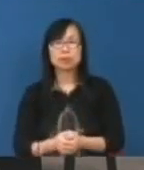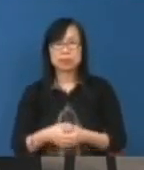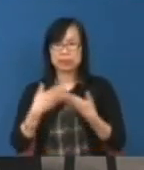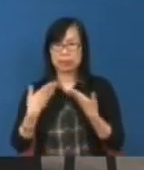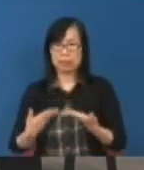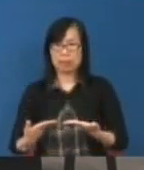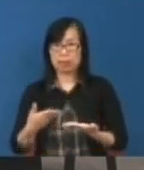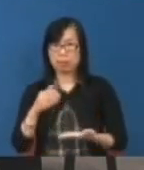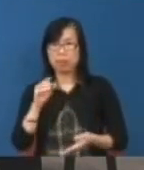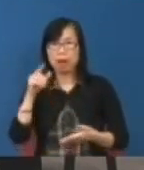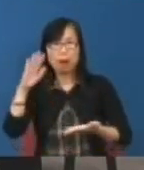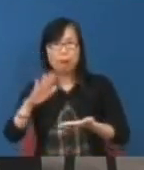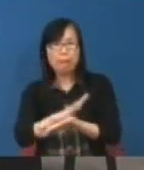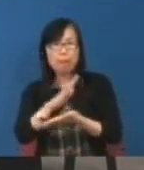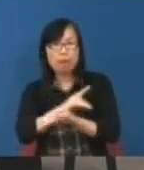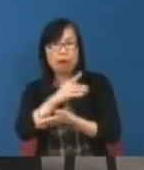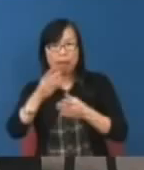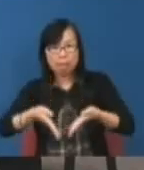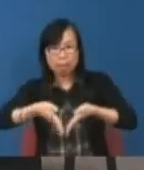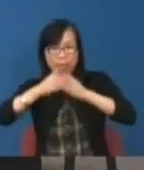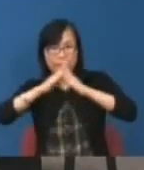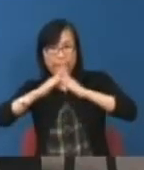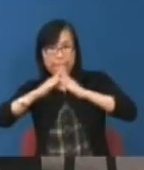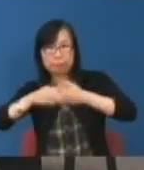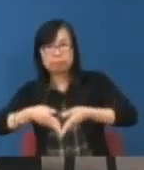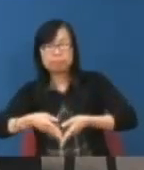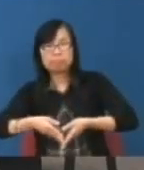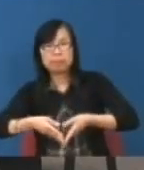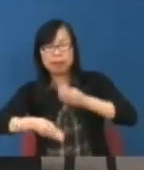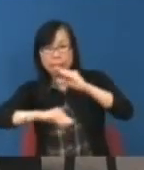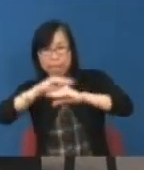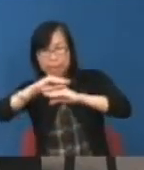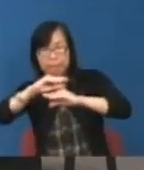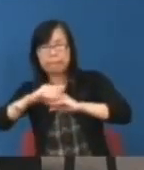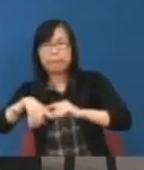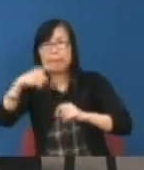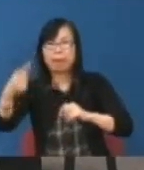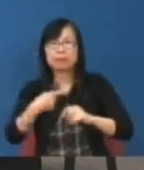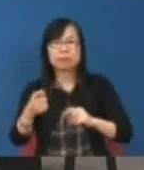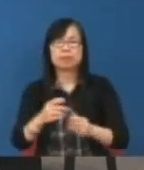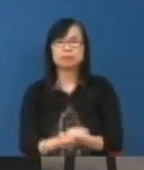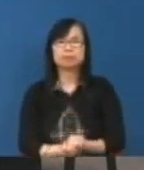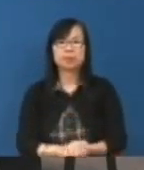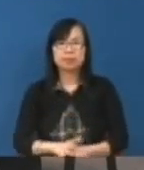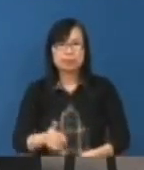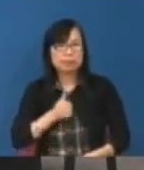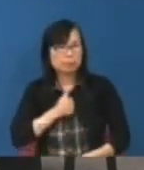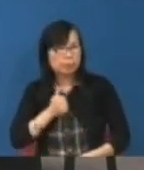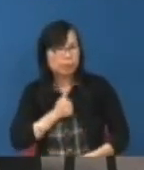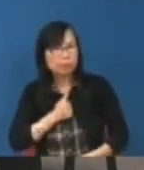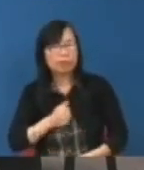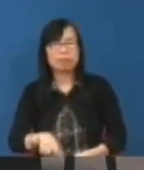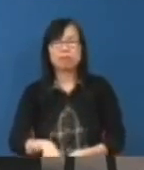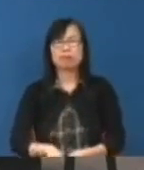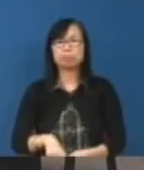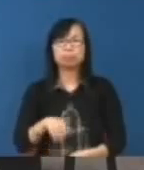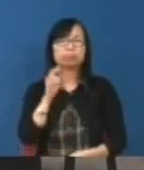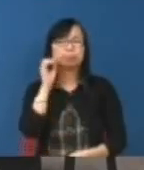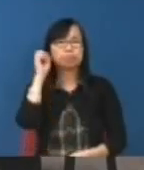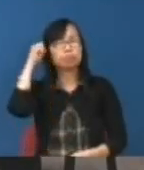話每年起萬幾個，咁嗱夠唔夠咧？咁就有客觀嘅數字去衡量嘅。咁佢